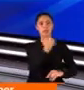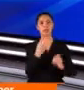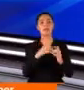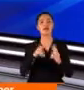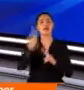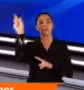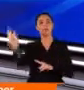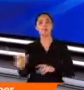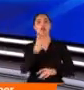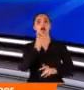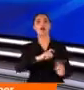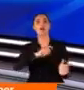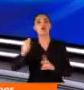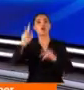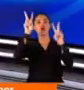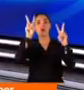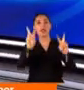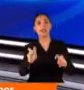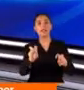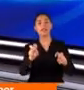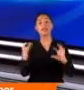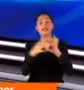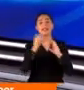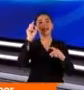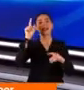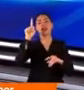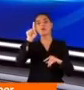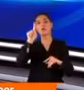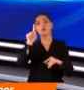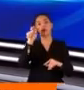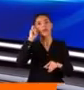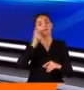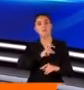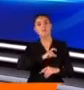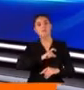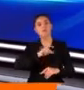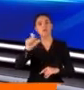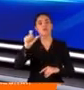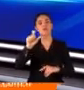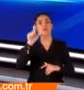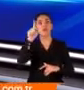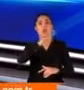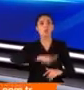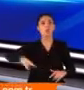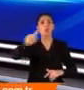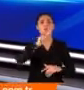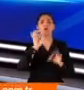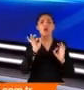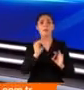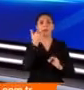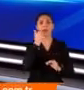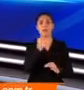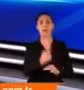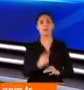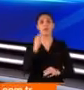Başkanı Akşener'in Afgan göçmenlerle ilgili iddialarına yanıt verdi. Tepkisi de sözleri de sertti. İşleri güçleri yalan dedi.